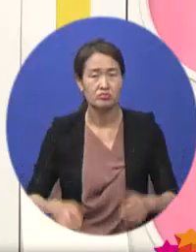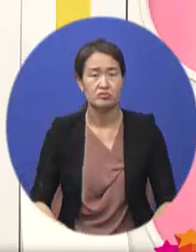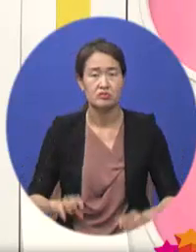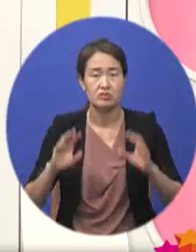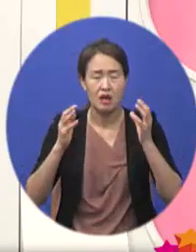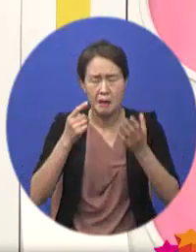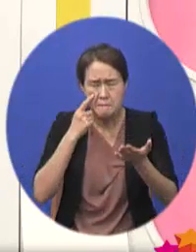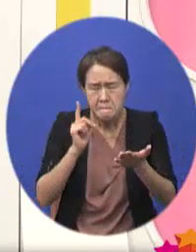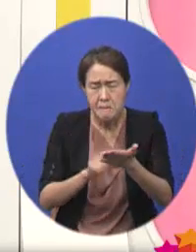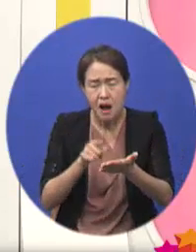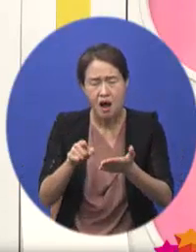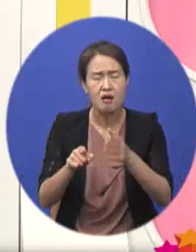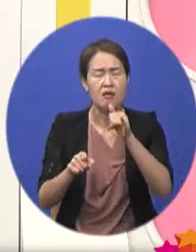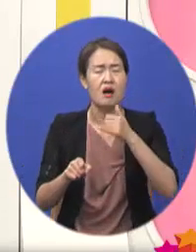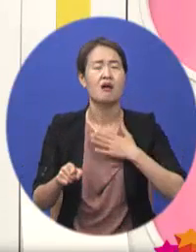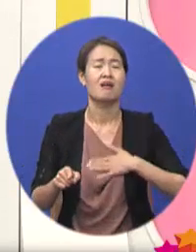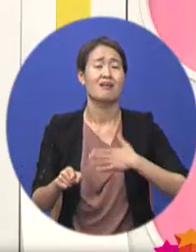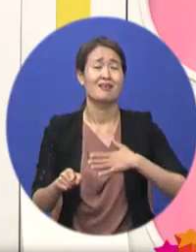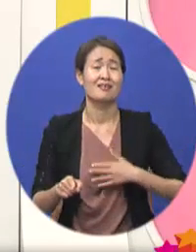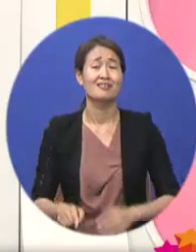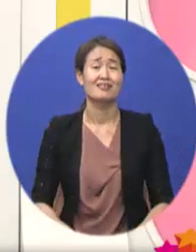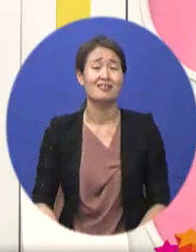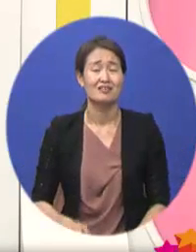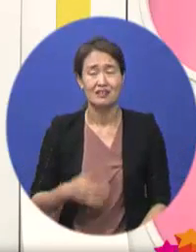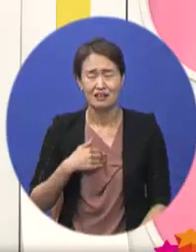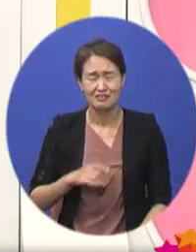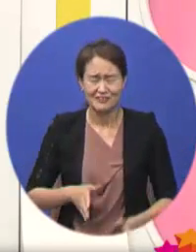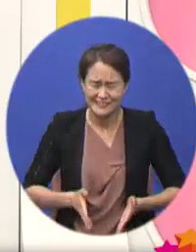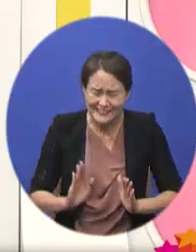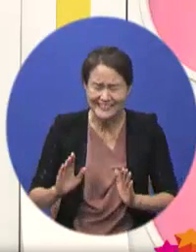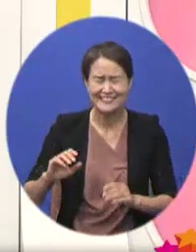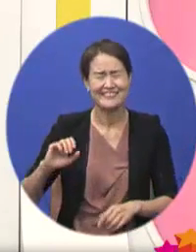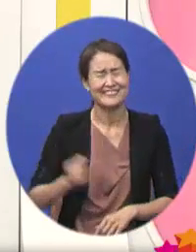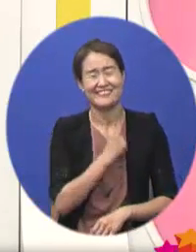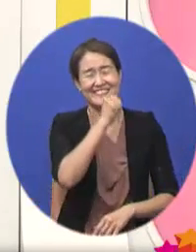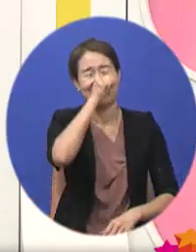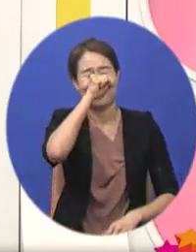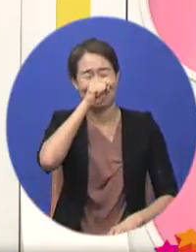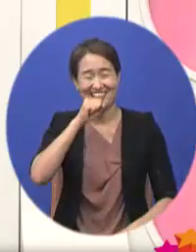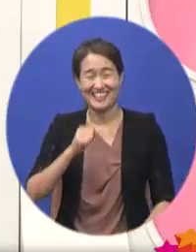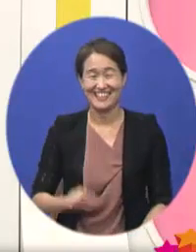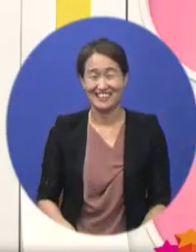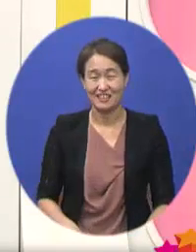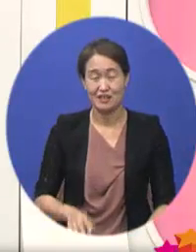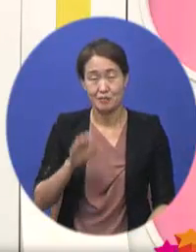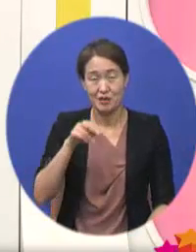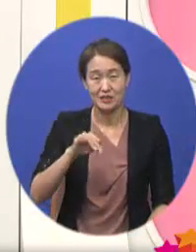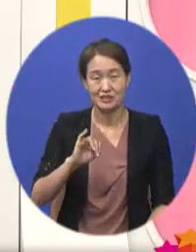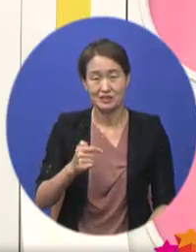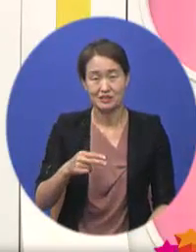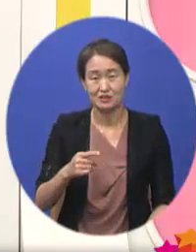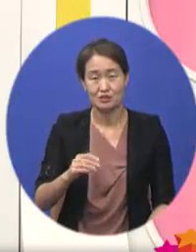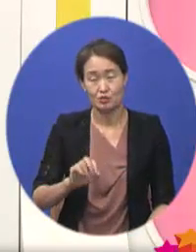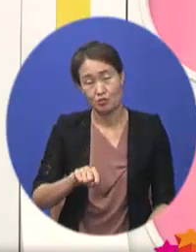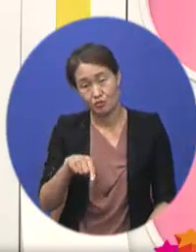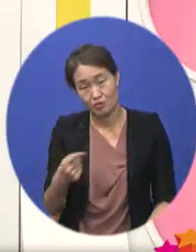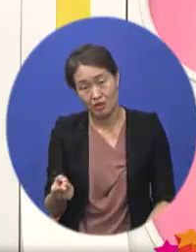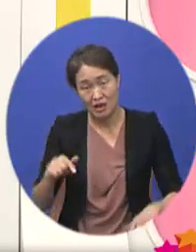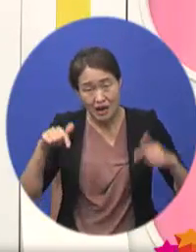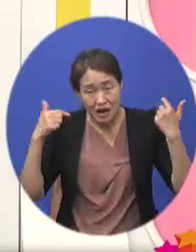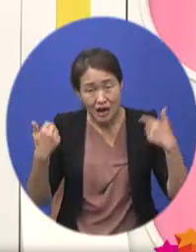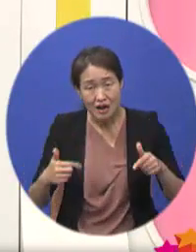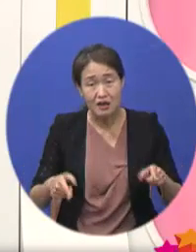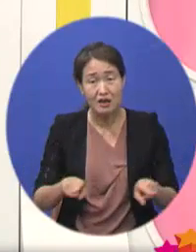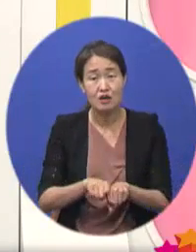있다는 건 내가 그런 거 보면 알아요. 예, 맞아요. 예, 나도 좀 타고났으면 좋았을 텐데 참 힘드네요. 신동 옆에 네. 있는 사람이 항상 옆에 있는 사람이 누군지